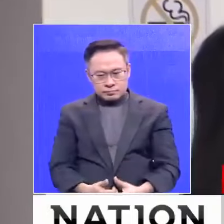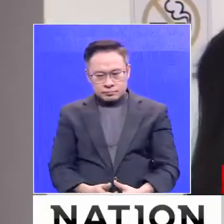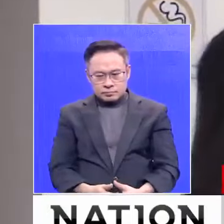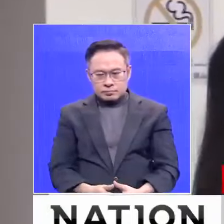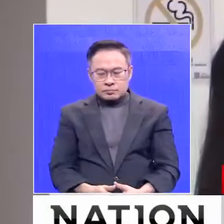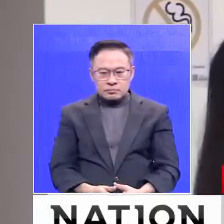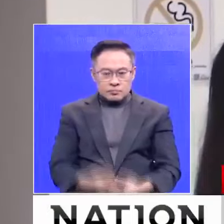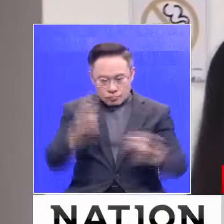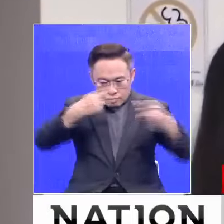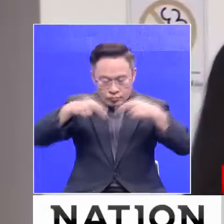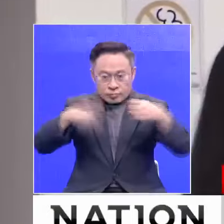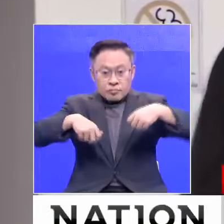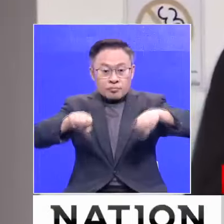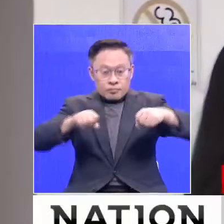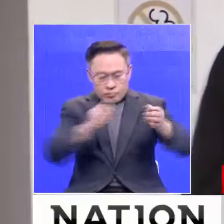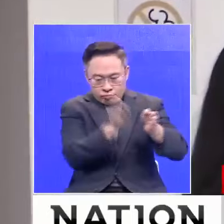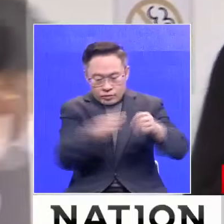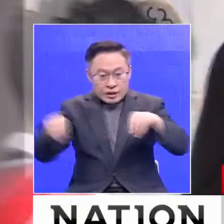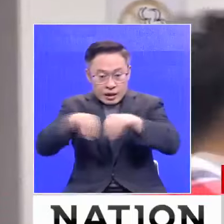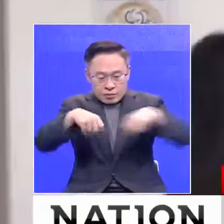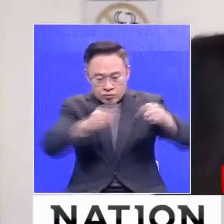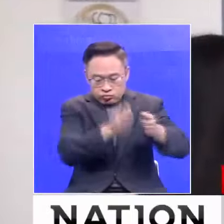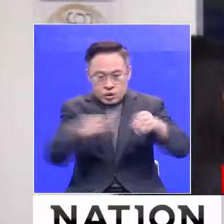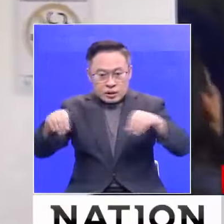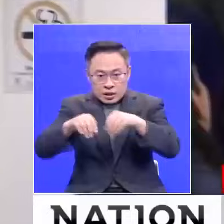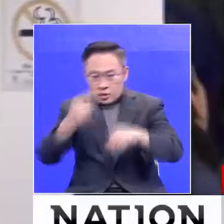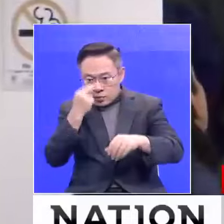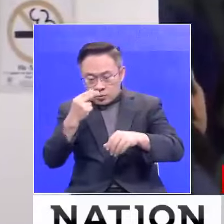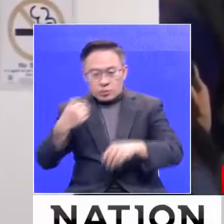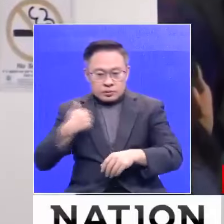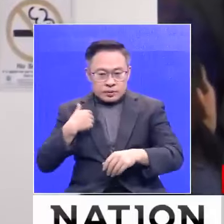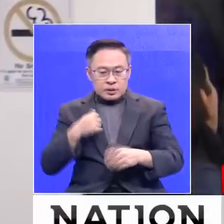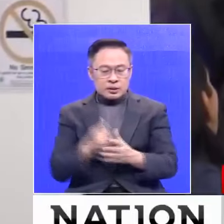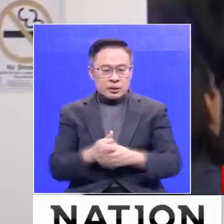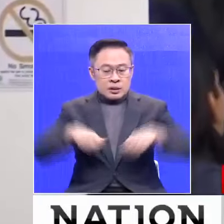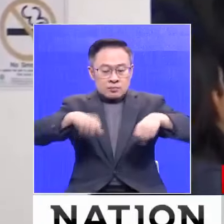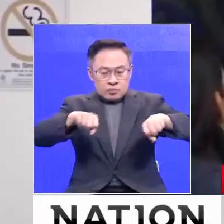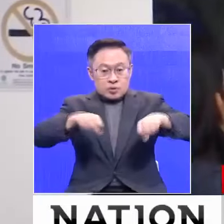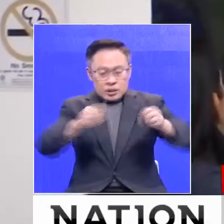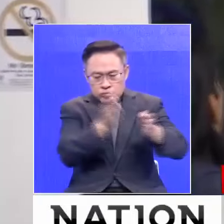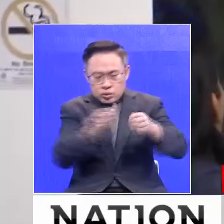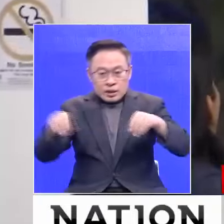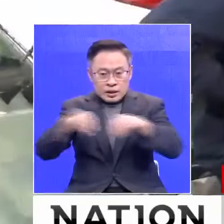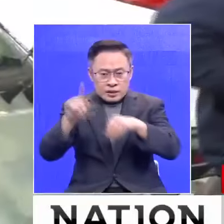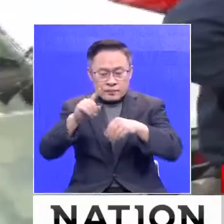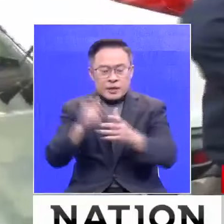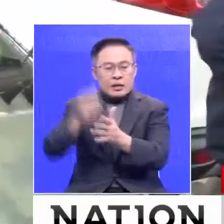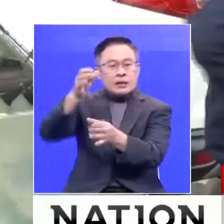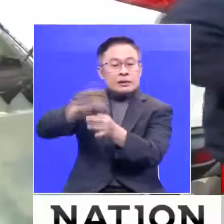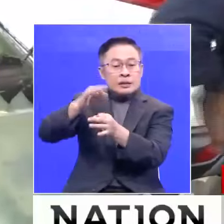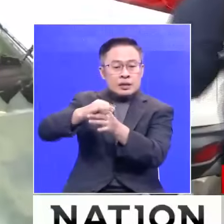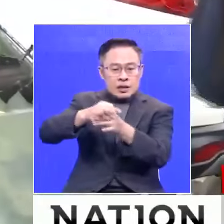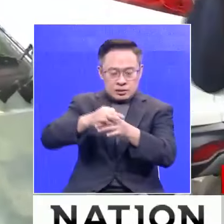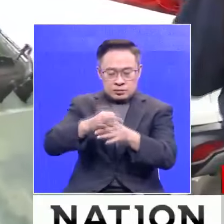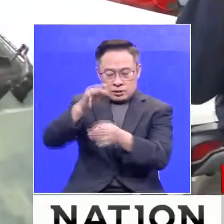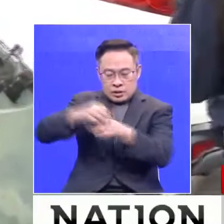วจจุดจอดรถจักรยานยนต์ที่อยู่ใกล้กับธนาคารมากที่สุดซึ่งก็พบว่าบริเวณนี้จะอยู่ห่างจากหน้าธนาคารประมาณสัก10เม